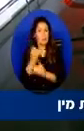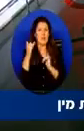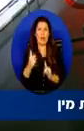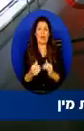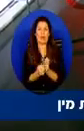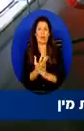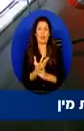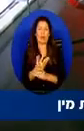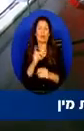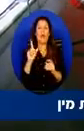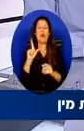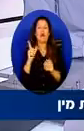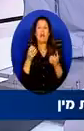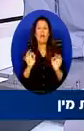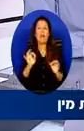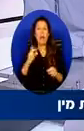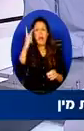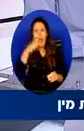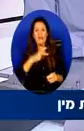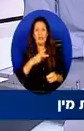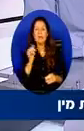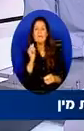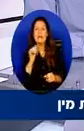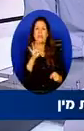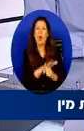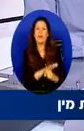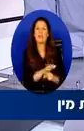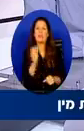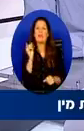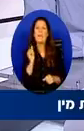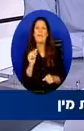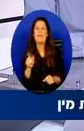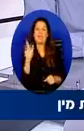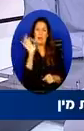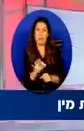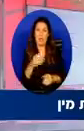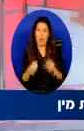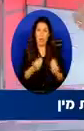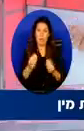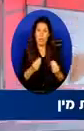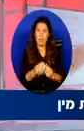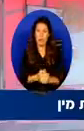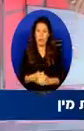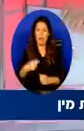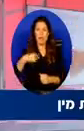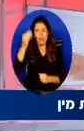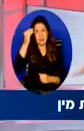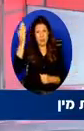של המשמעות של, כמו שאמרתי, מה זה בעצם אונס, מה זאת בעצם פגיעה מינית. לא רק זה, שלי, אני זוכרת את אותו שופט